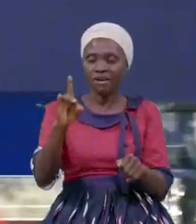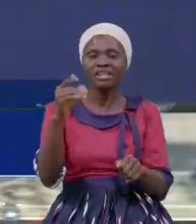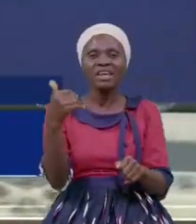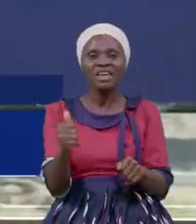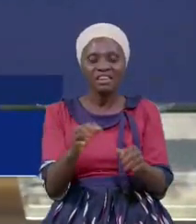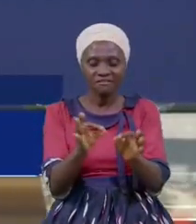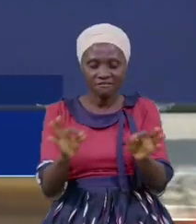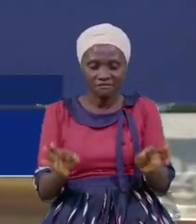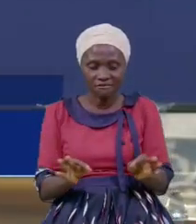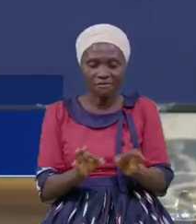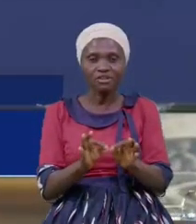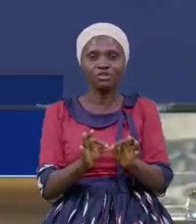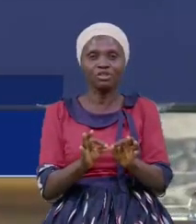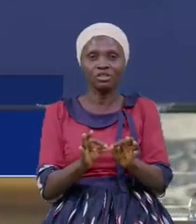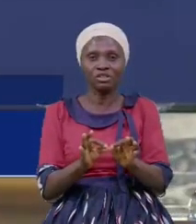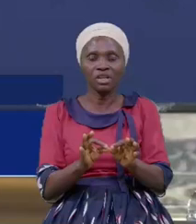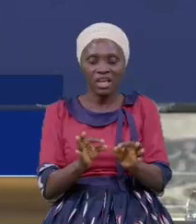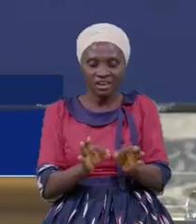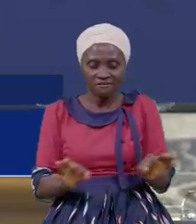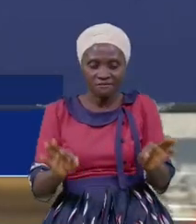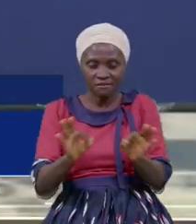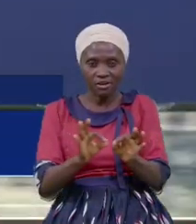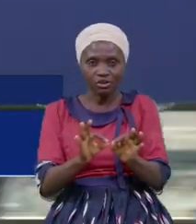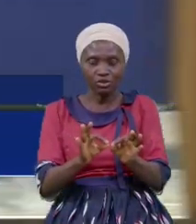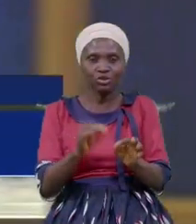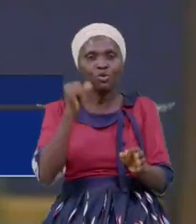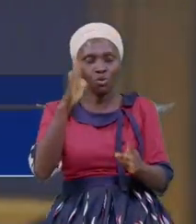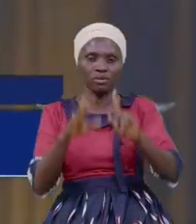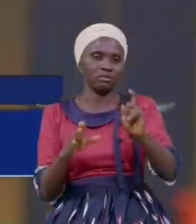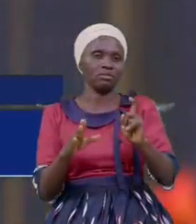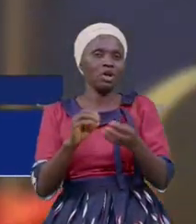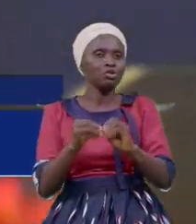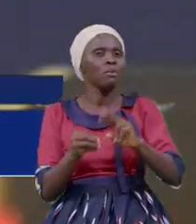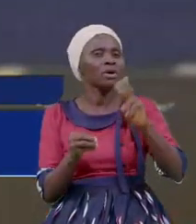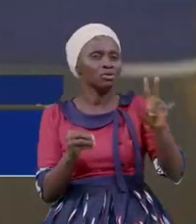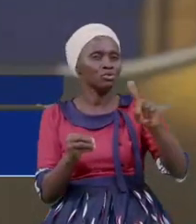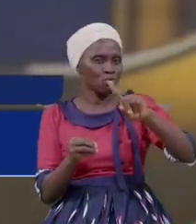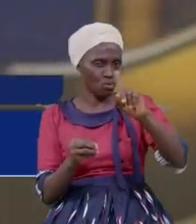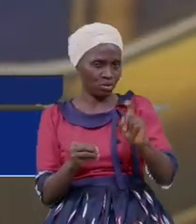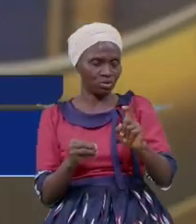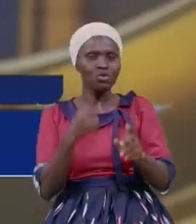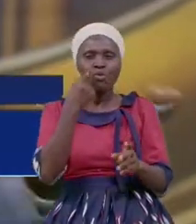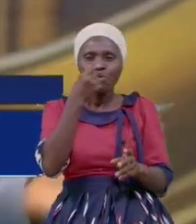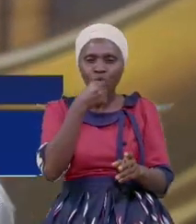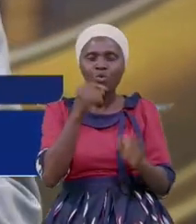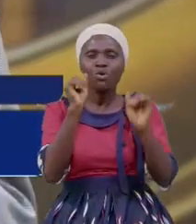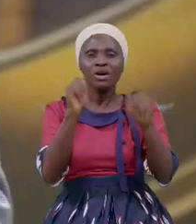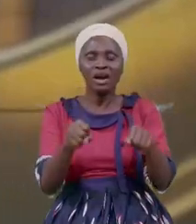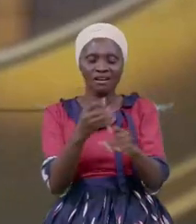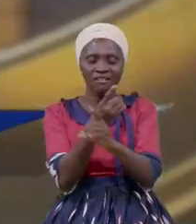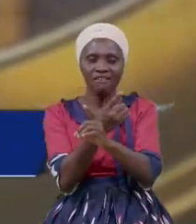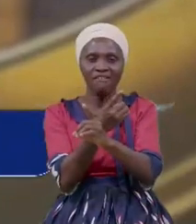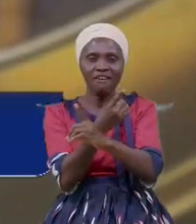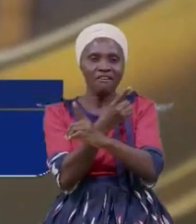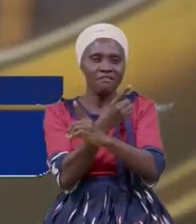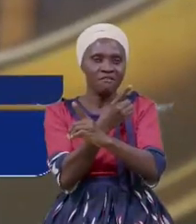vertueuse la deè question qui peut libérer une femme victimisée nous entendons